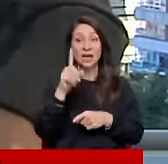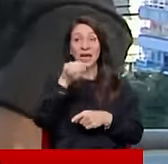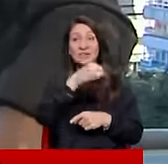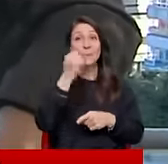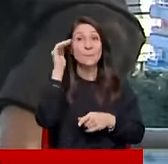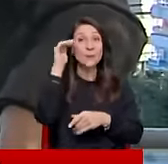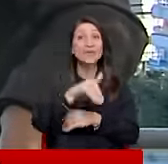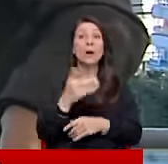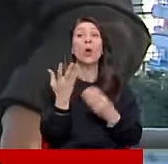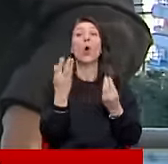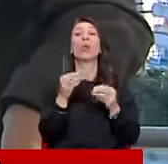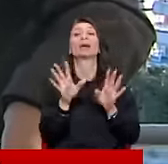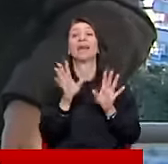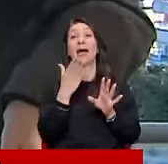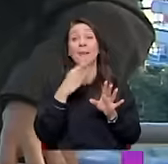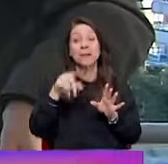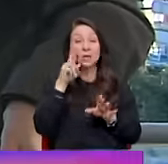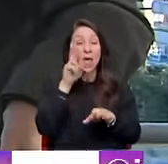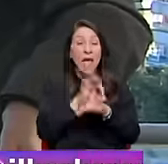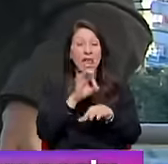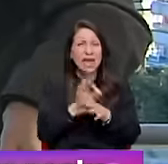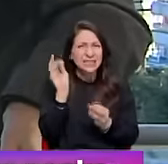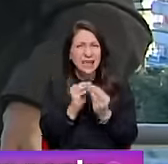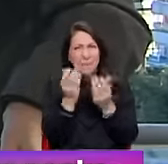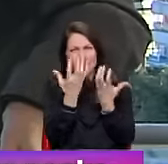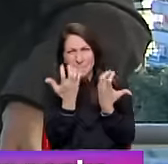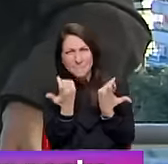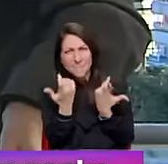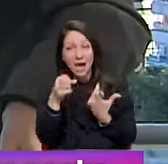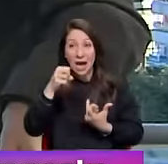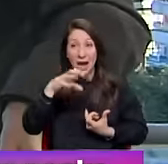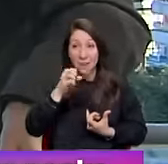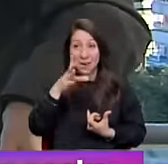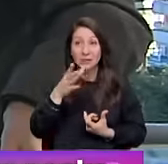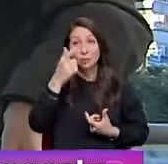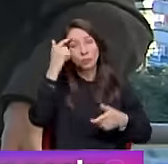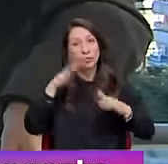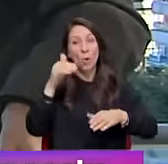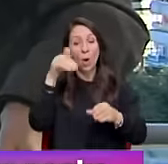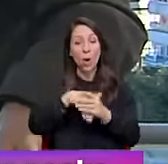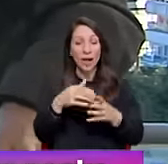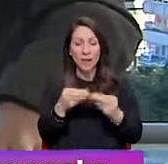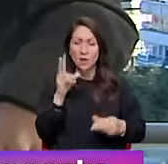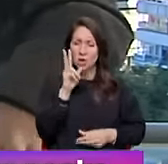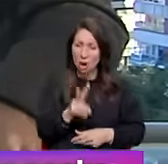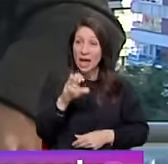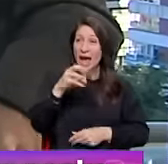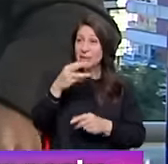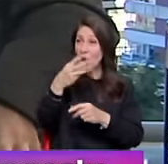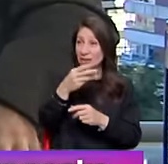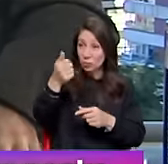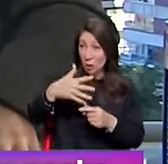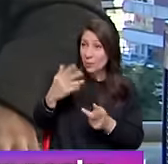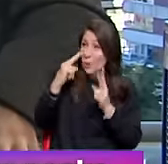Hazineyi batırmak olmazdı. Emekli son ana kadar zam bekledi. AK Parti muhtemel oy kaybını gördü. Erdoğan